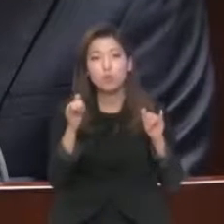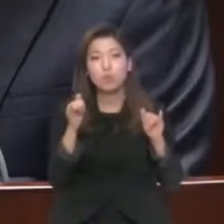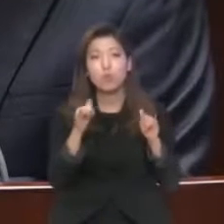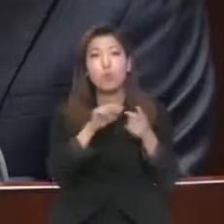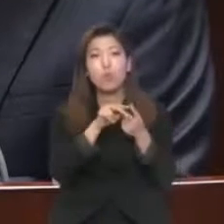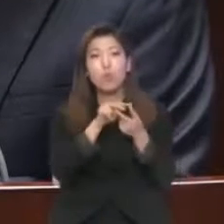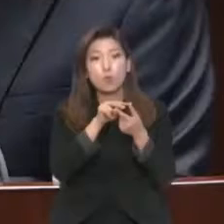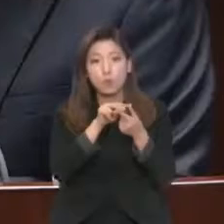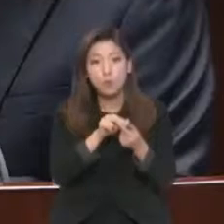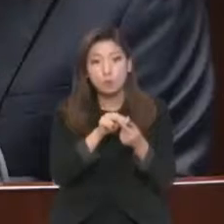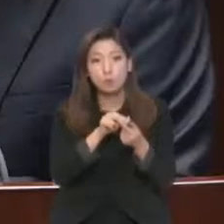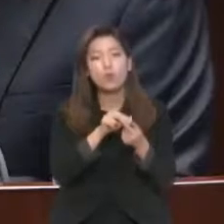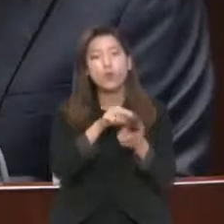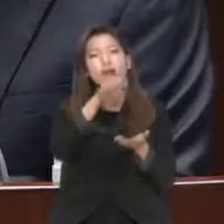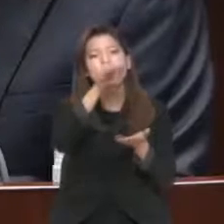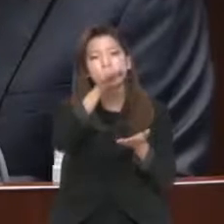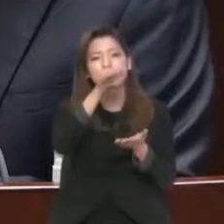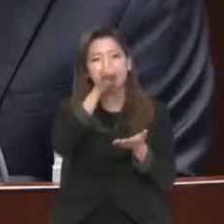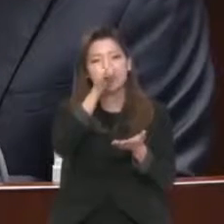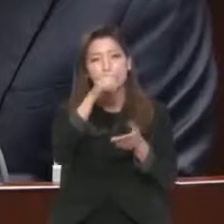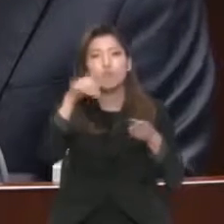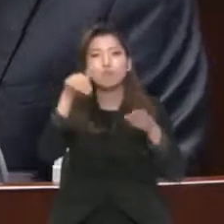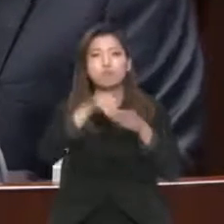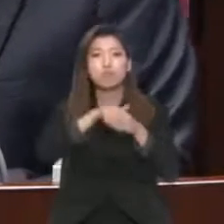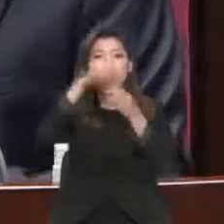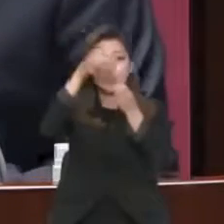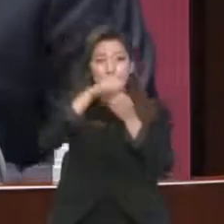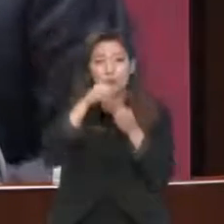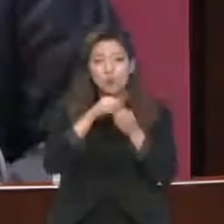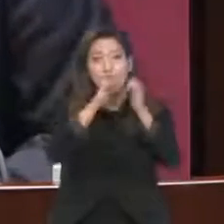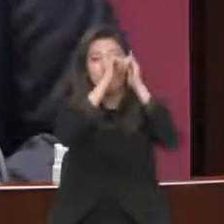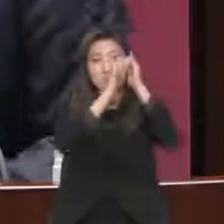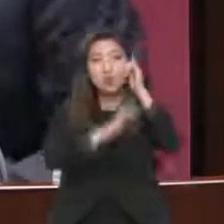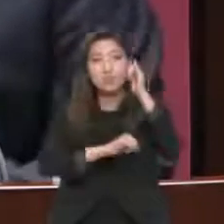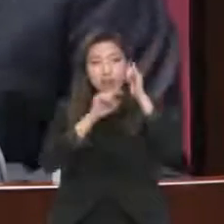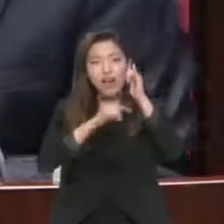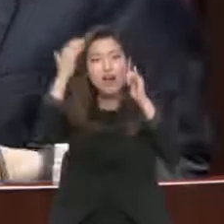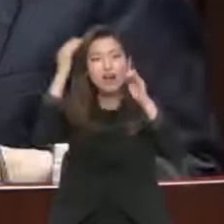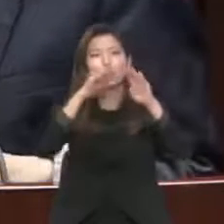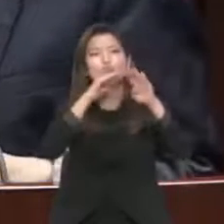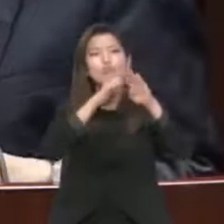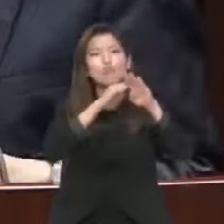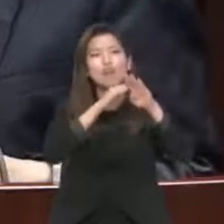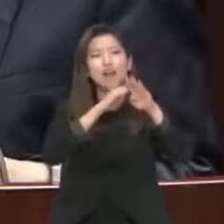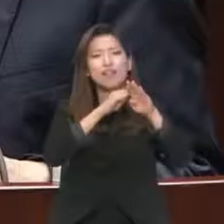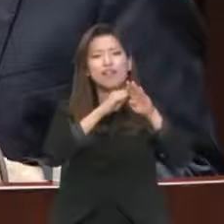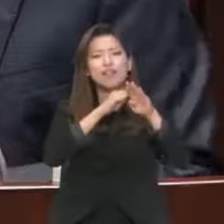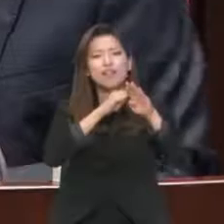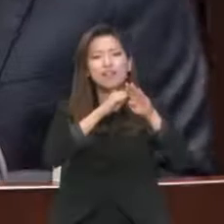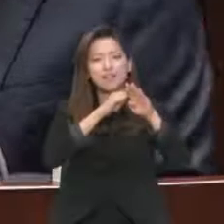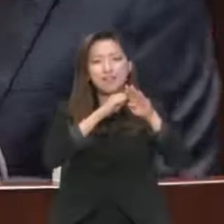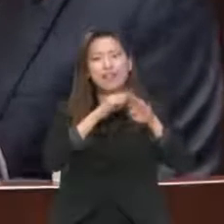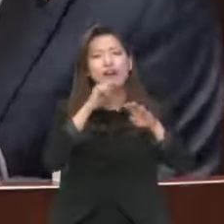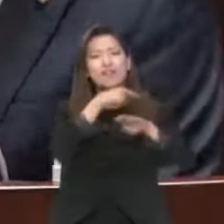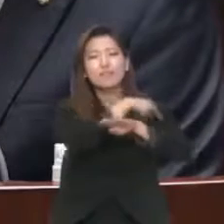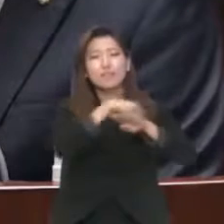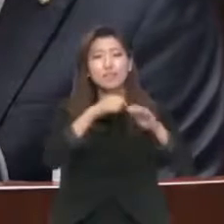공통의 가치, 문화적 전통, 역사적인 어떤 정통 뭐 이런 부분들을